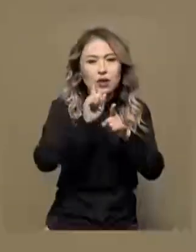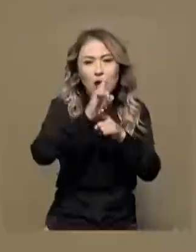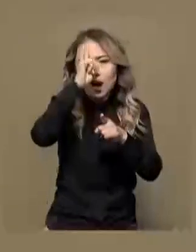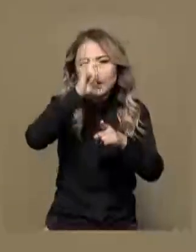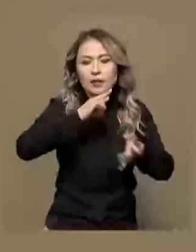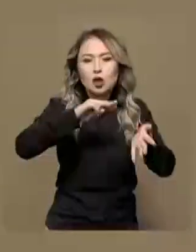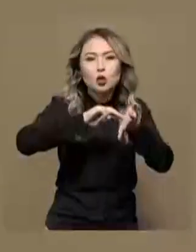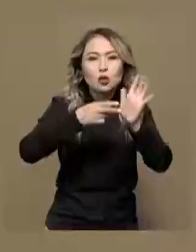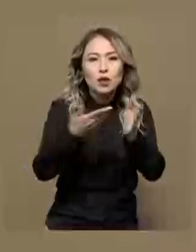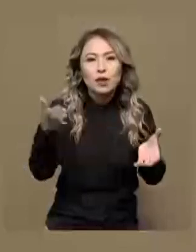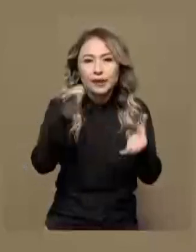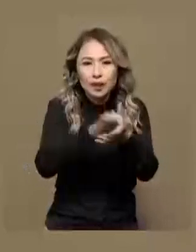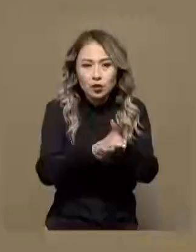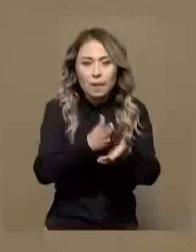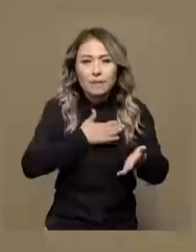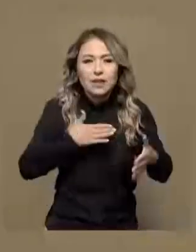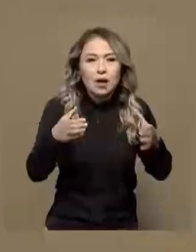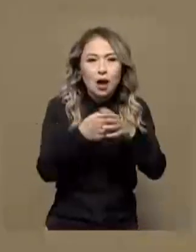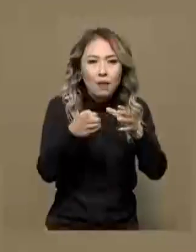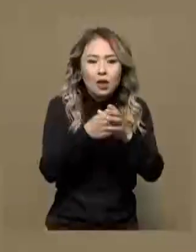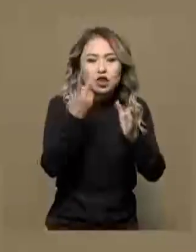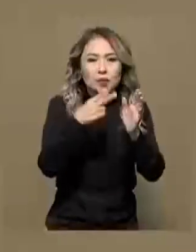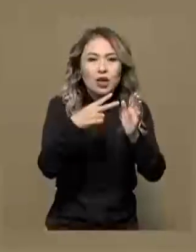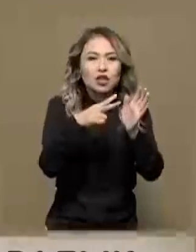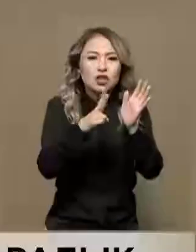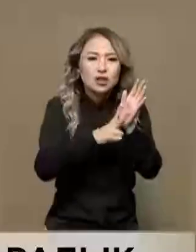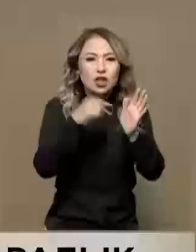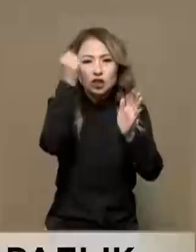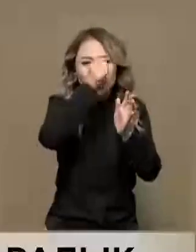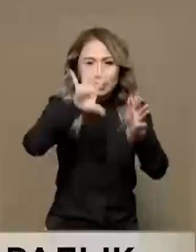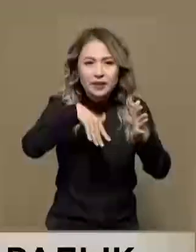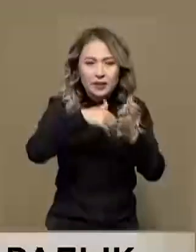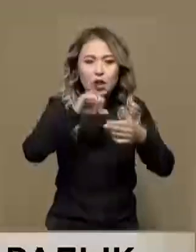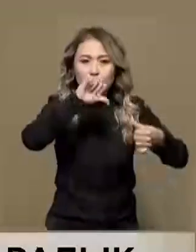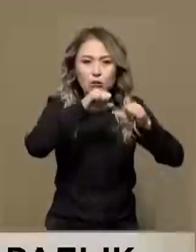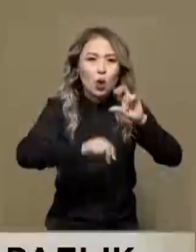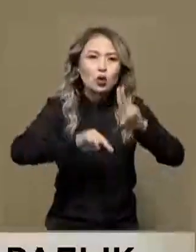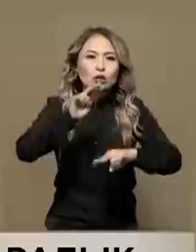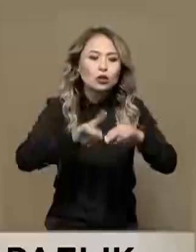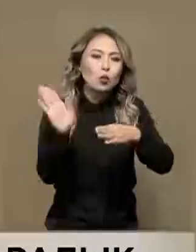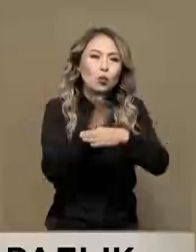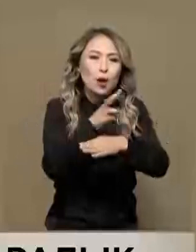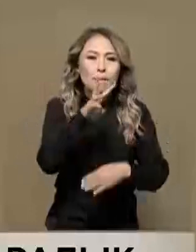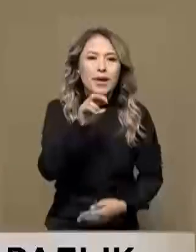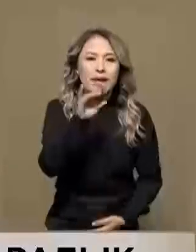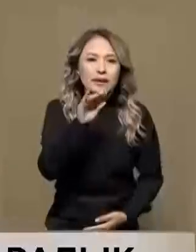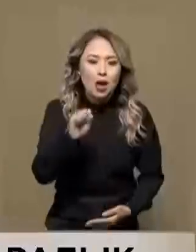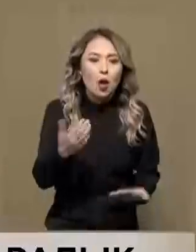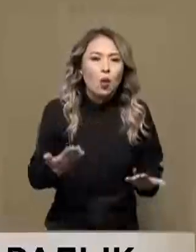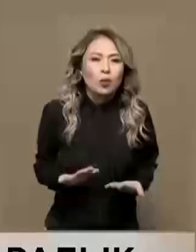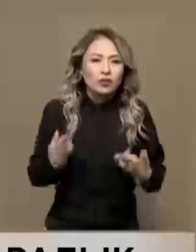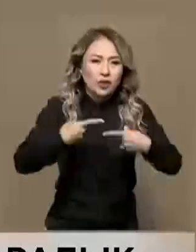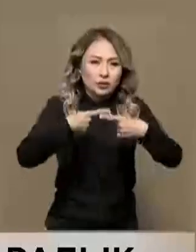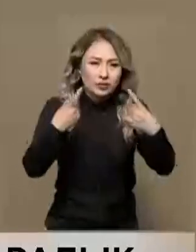компаниясының жоспарларымен таныстыру. Біздің компания 27 жылдан бері тұрақты қызмет етіп келеді. Бүгінде құрылыс саласынан бөлік медиа, қонақ үй және